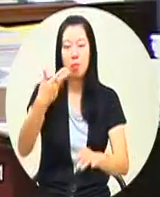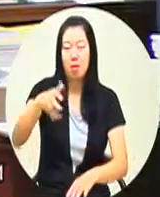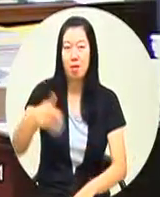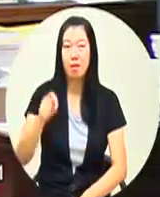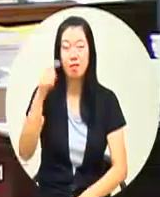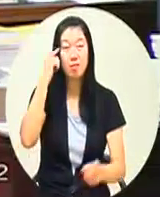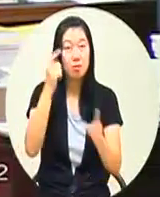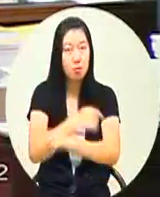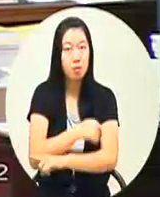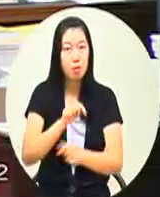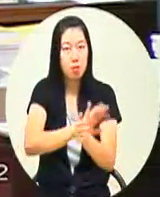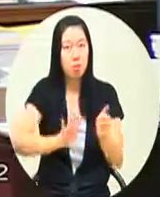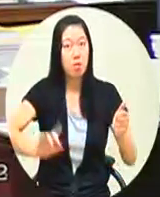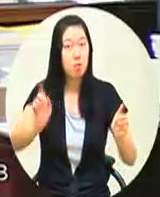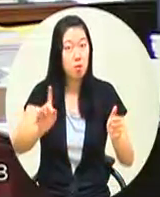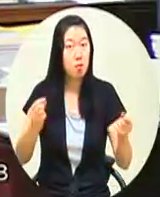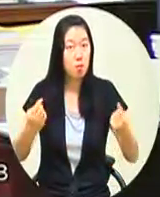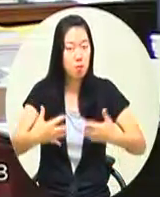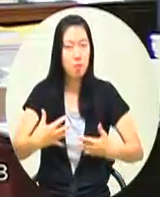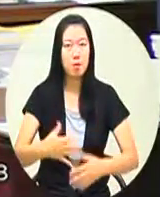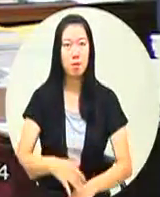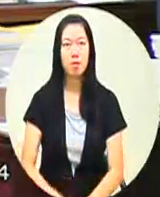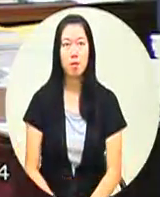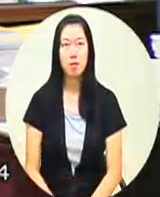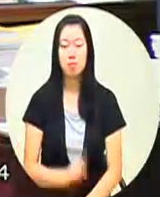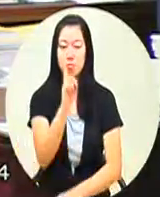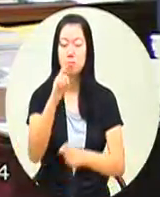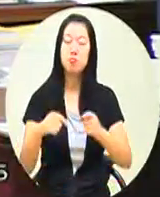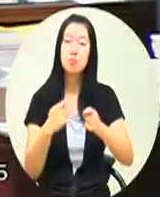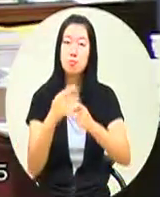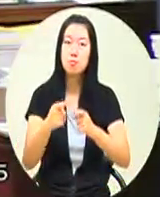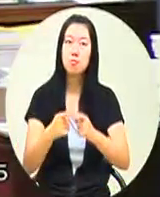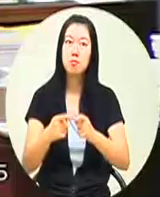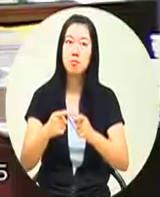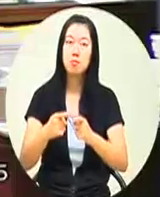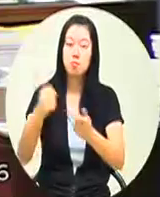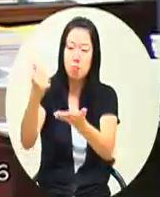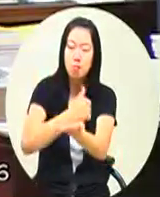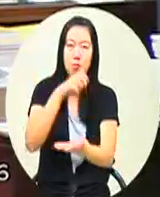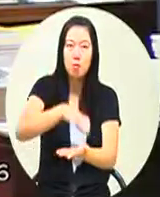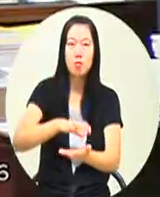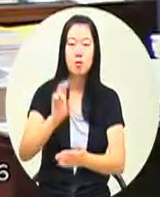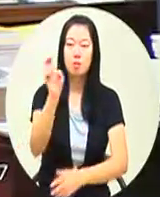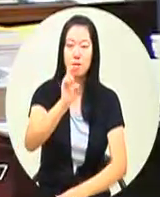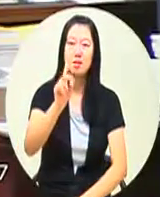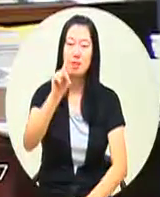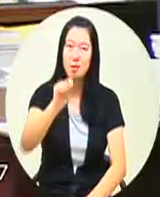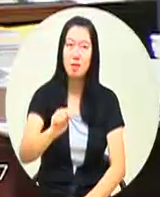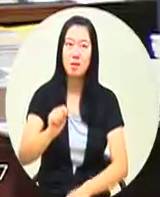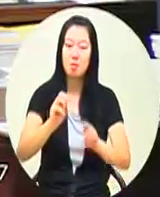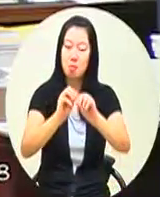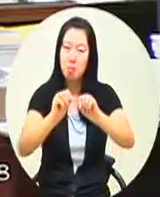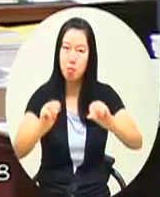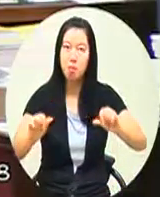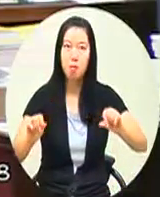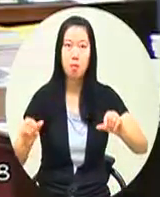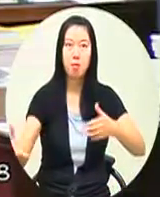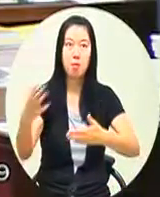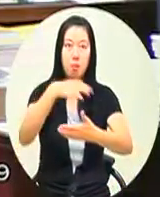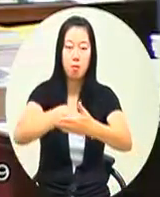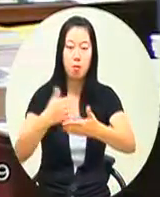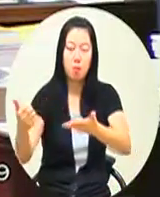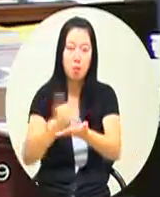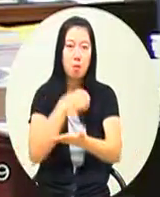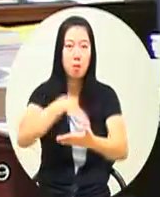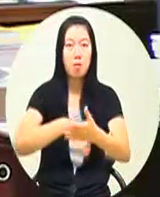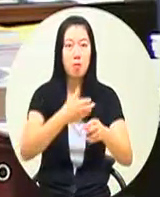结果造成什么问题，造成我们一年其实从原水进来就大概有20万吨的淤泥会进到澄清湖的水域里